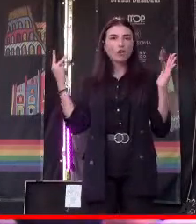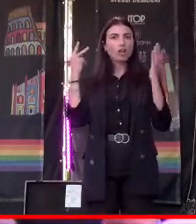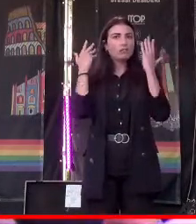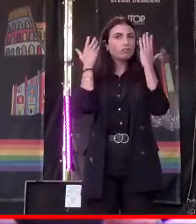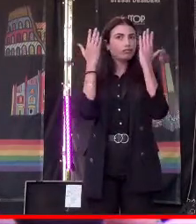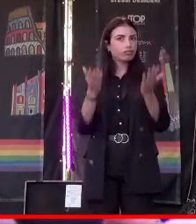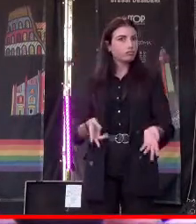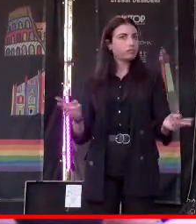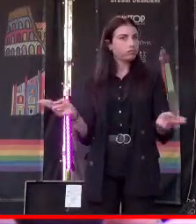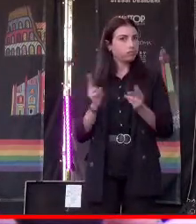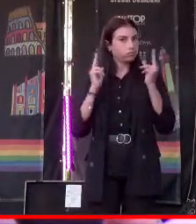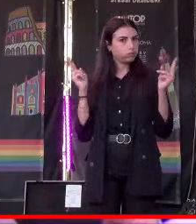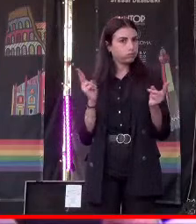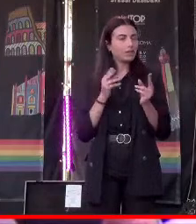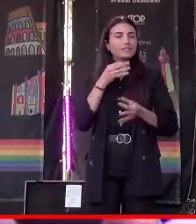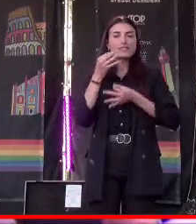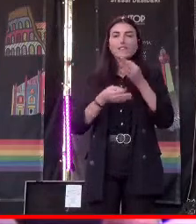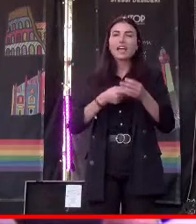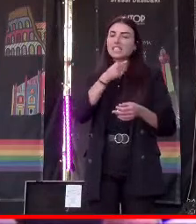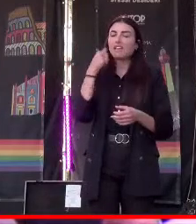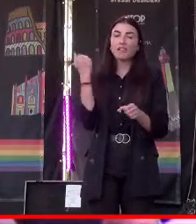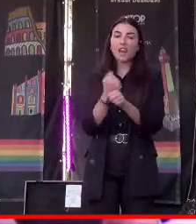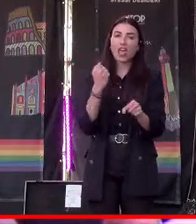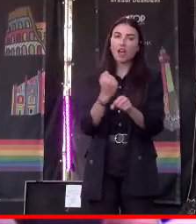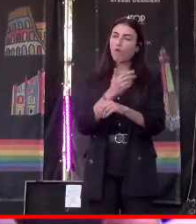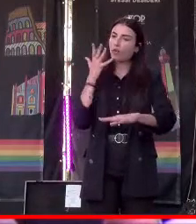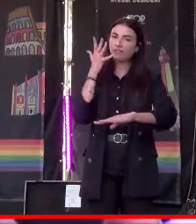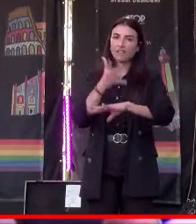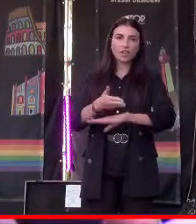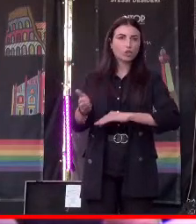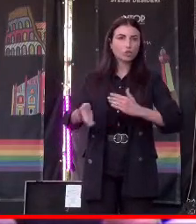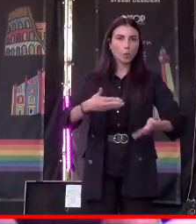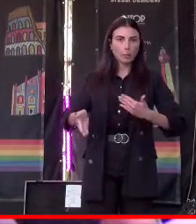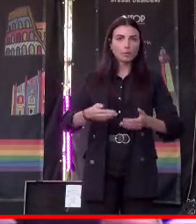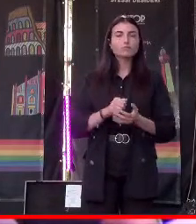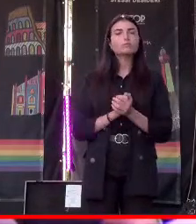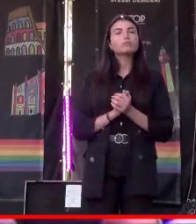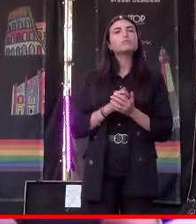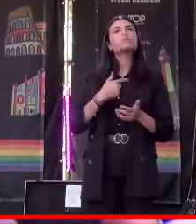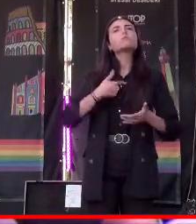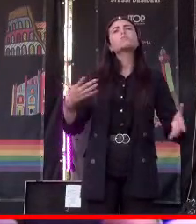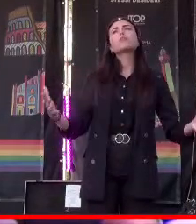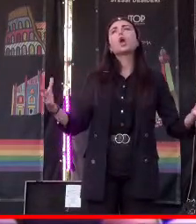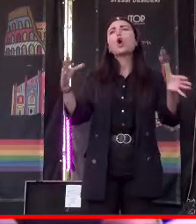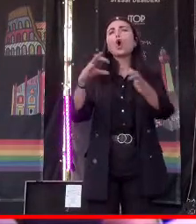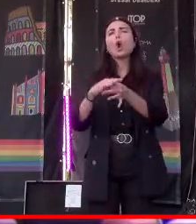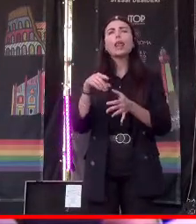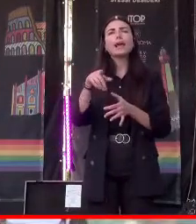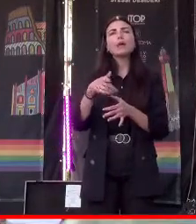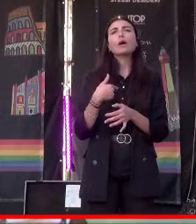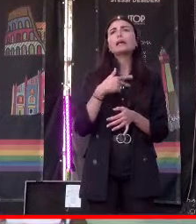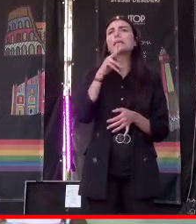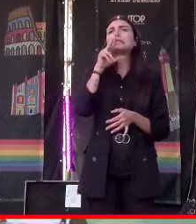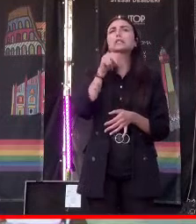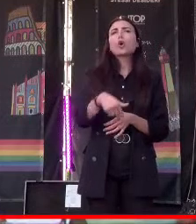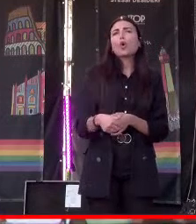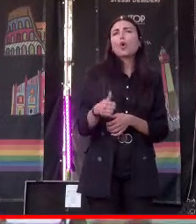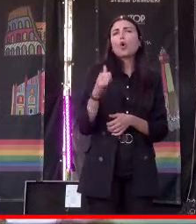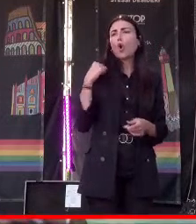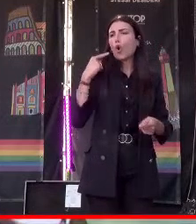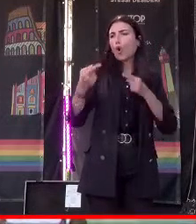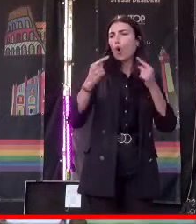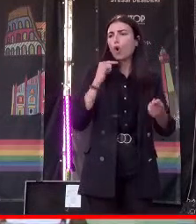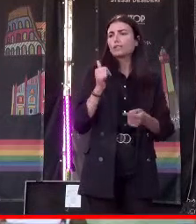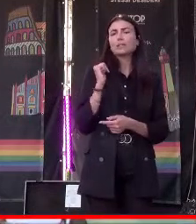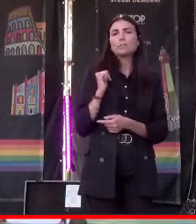bisognava metterci mano. La cosa fondamentale, mi ricollego un po' ai discorsi che mi hanno preceduto, credo che sia